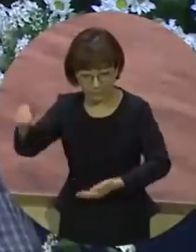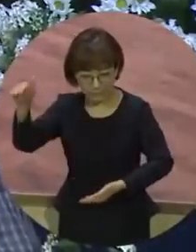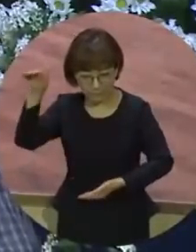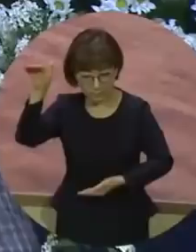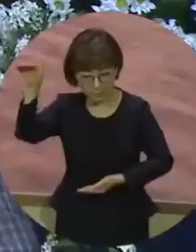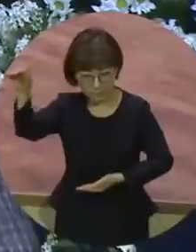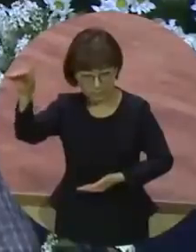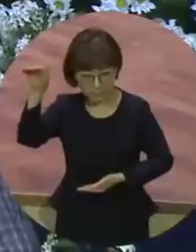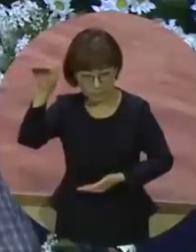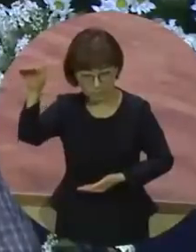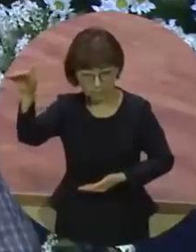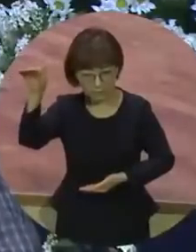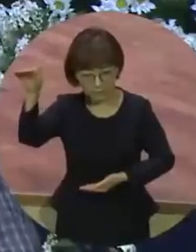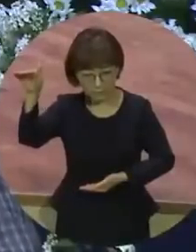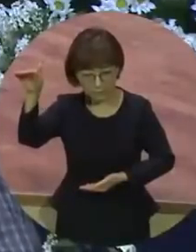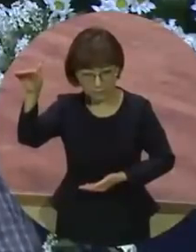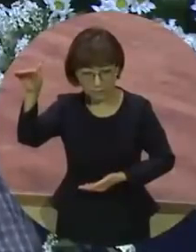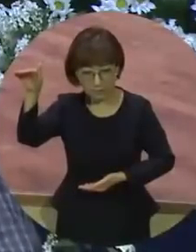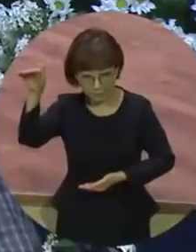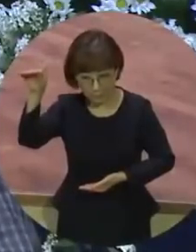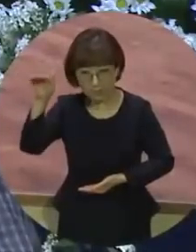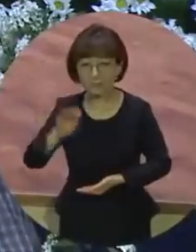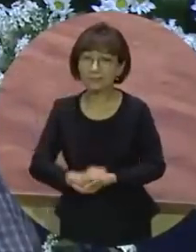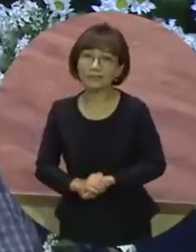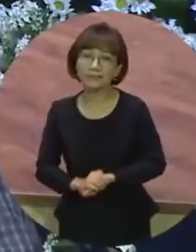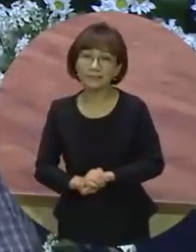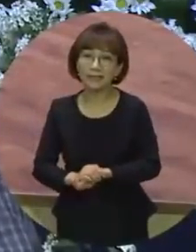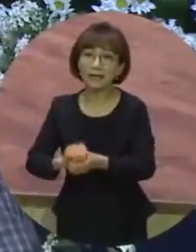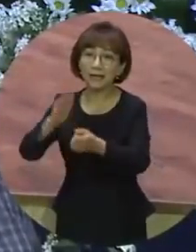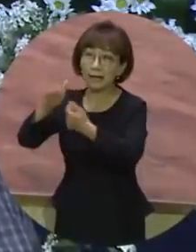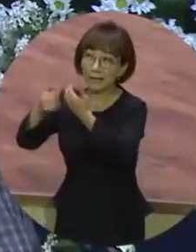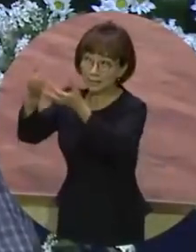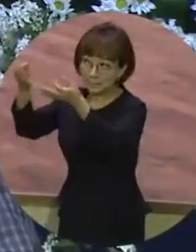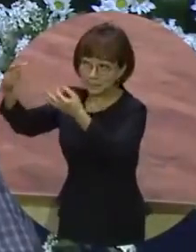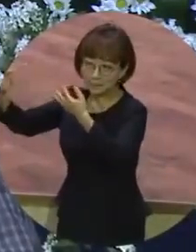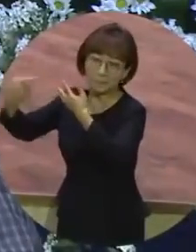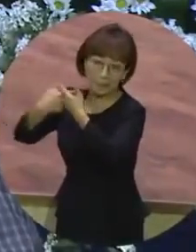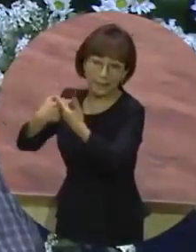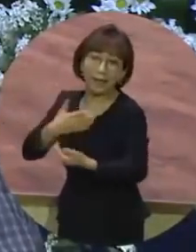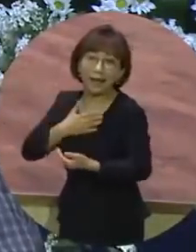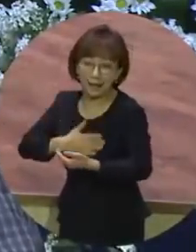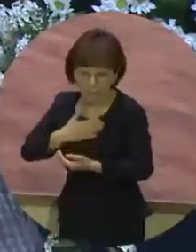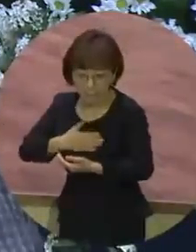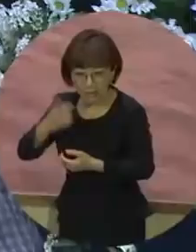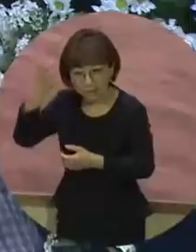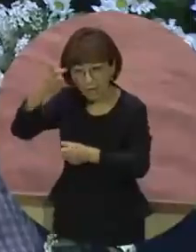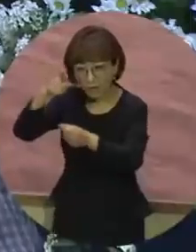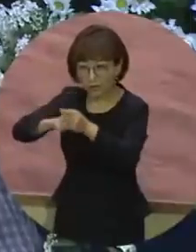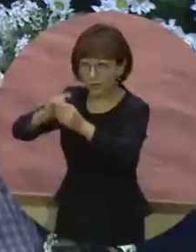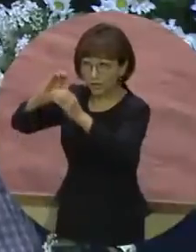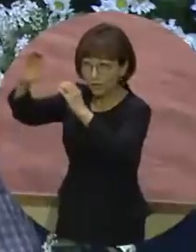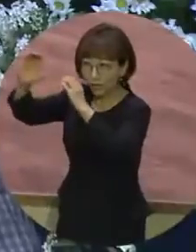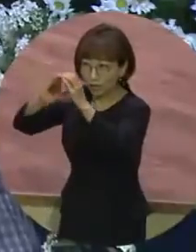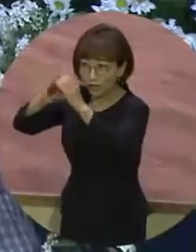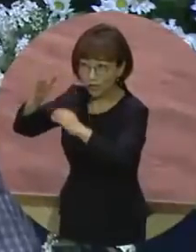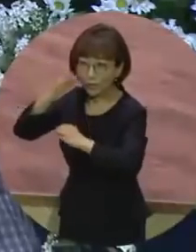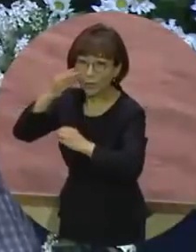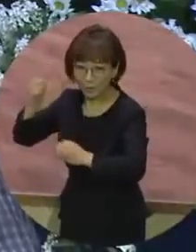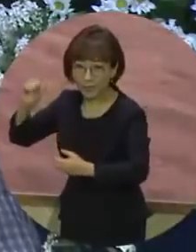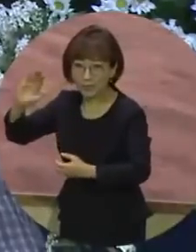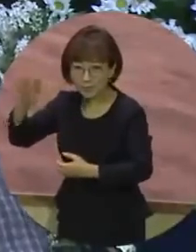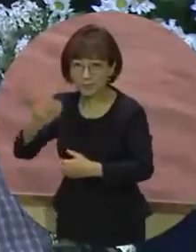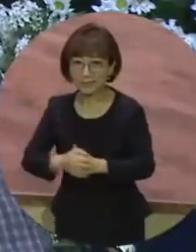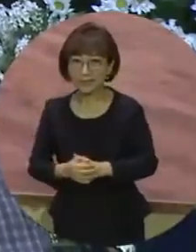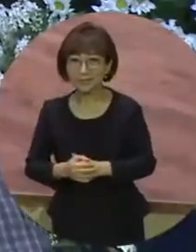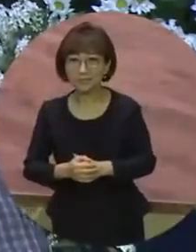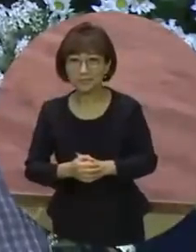그냥 생각하면 아버지 찾기만 해도 하나님이 다 아시고 소통이 되는 소통. 기도 안 하는 사람들